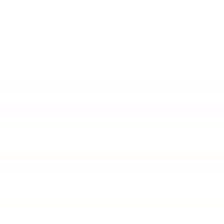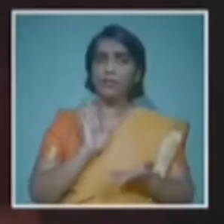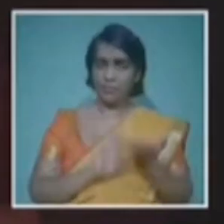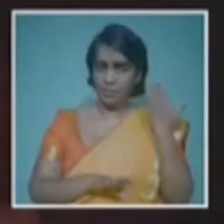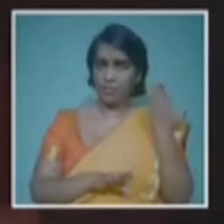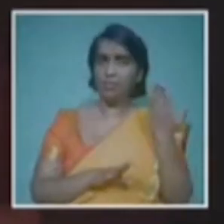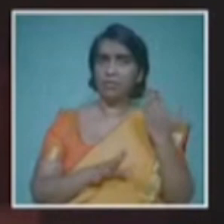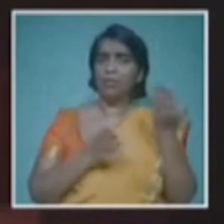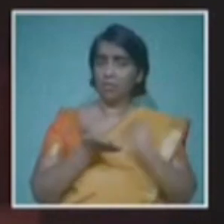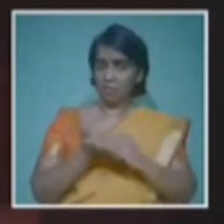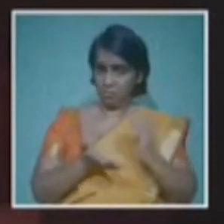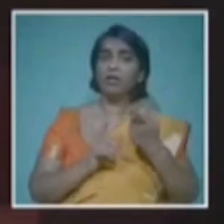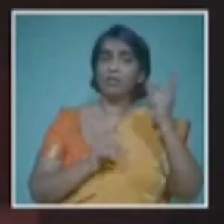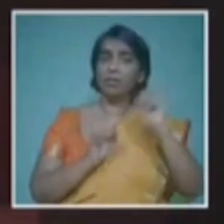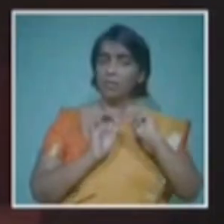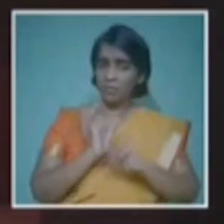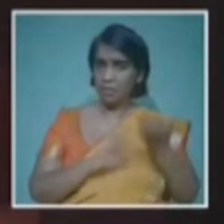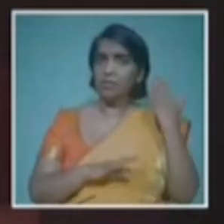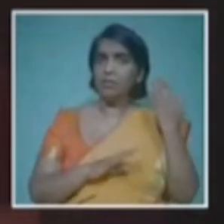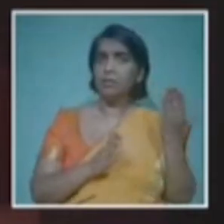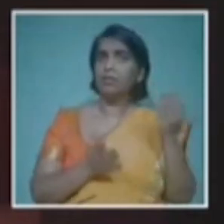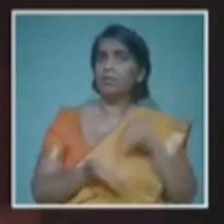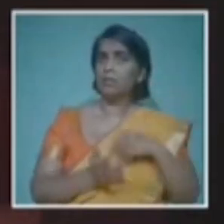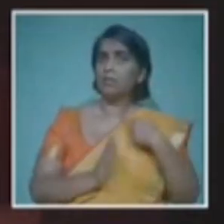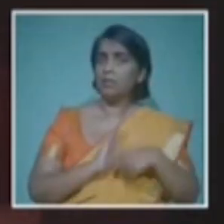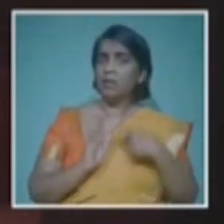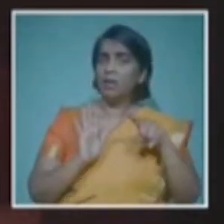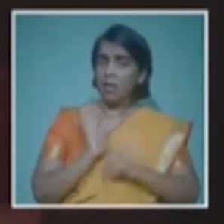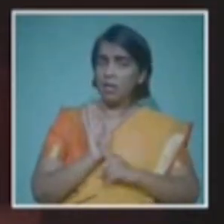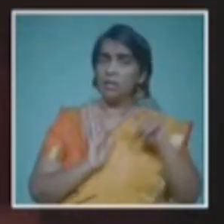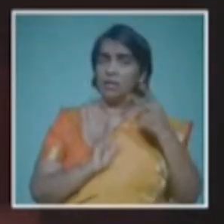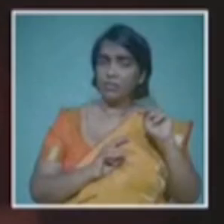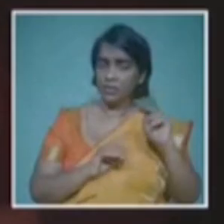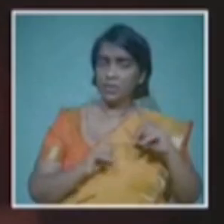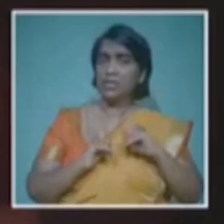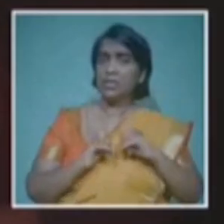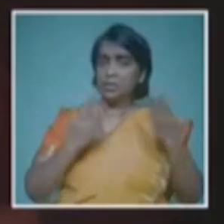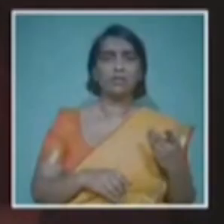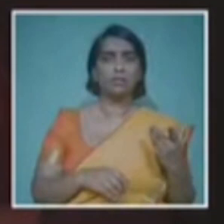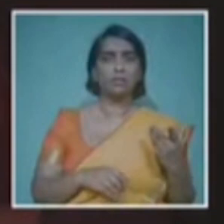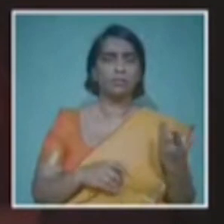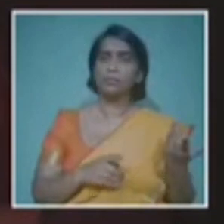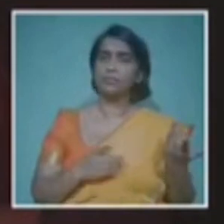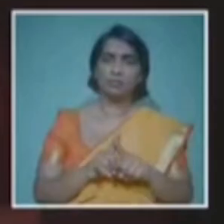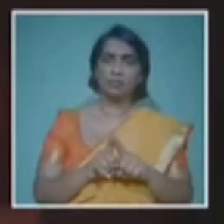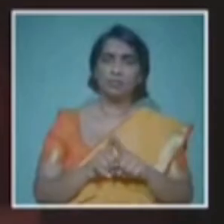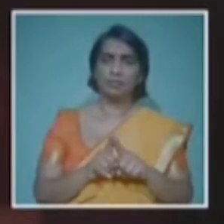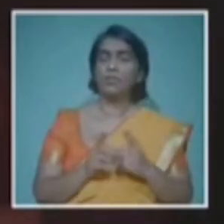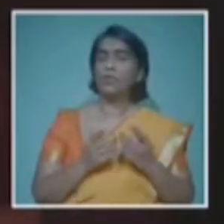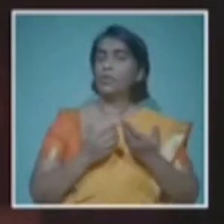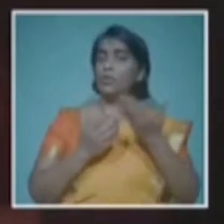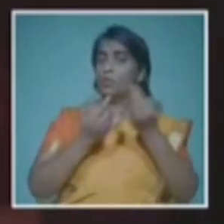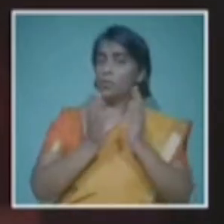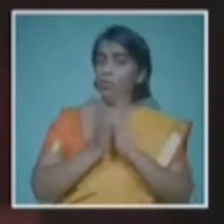කරනවද? වට දෙකකින්ම වැඩි කරනවද? ආපහු මේ රටේ ලක්ෂ 220කගේ ජන ජීවිත අඩාල කරනවද? එහෙම නැතුව